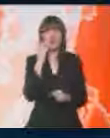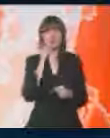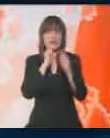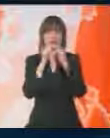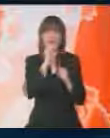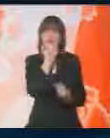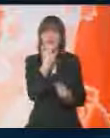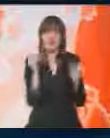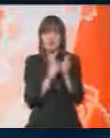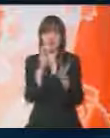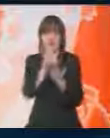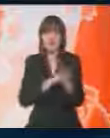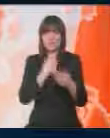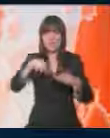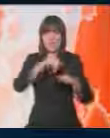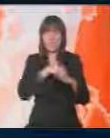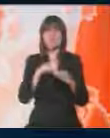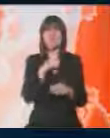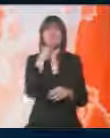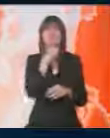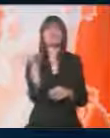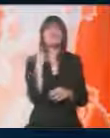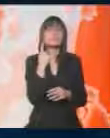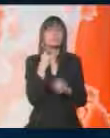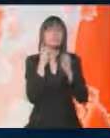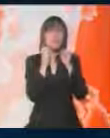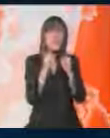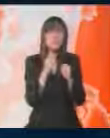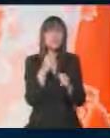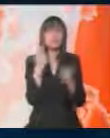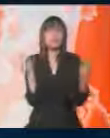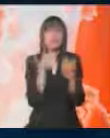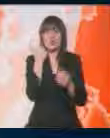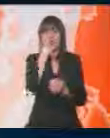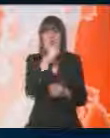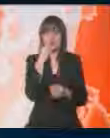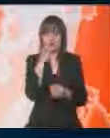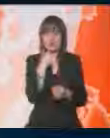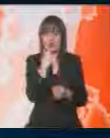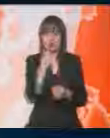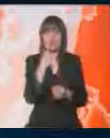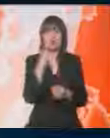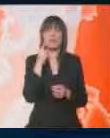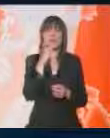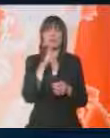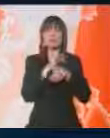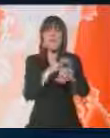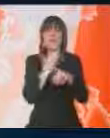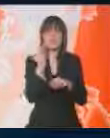i bi trebalo i da počne ova rasprava, ona će nastojati da podrži, kao što je Dragoljub Bićanović rekao, šef delegacije,